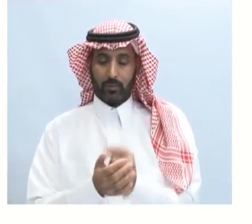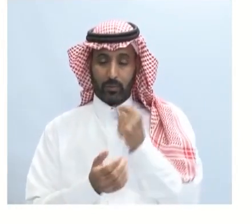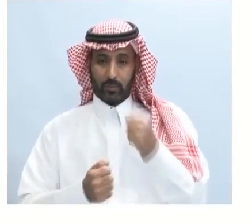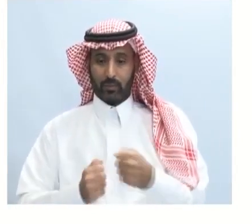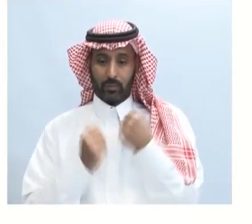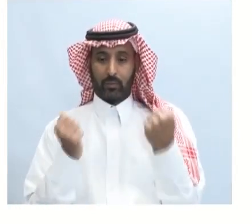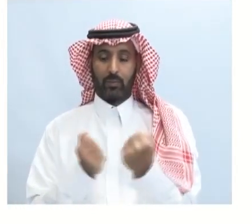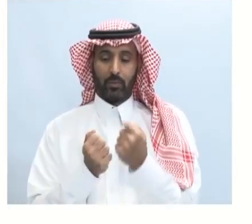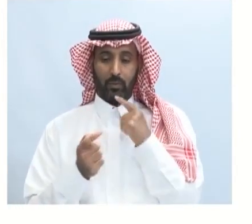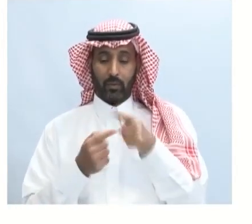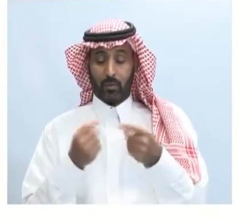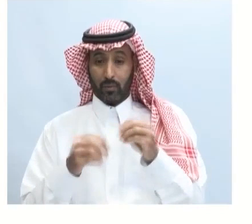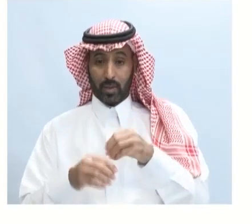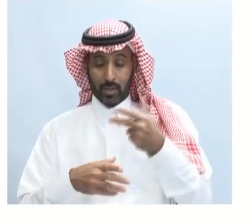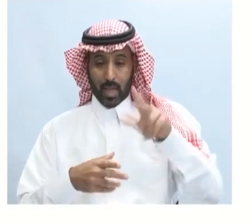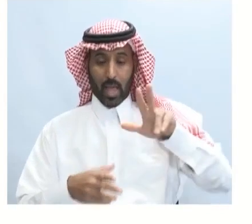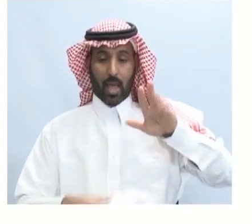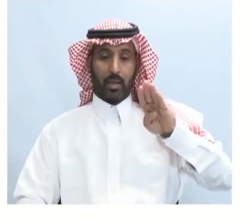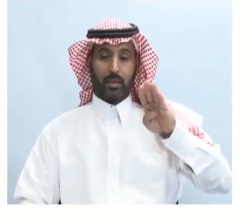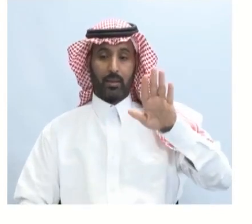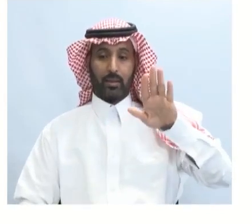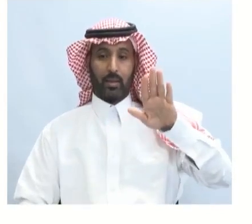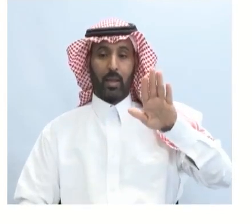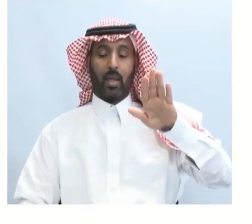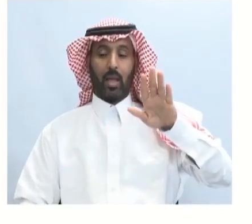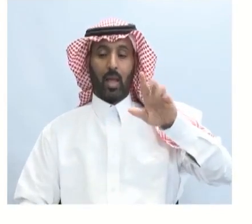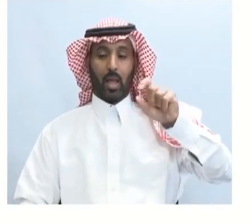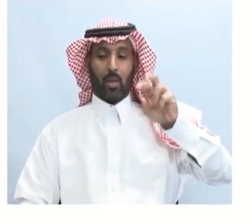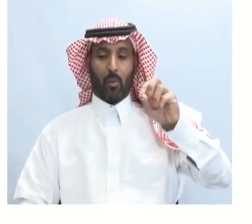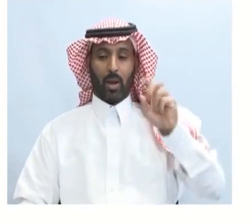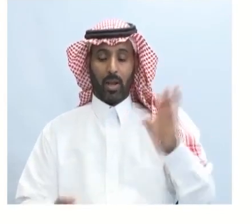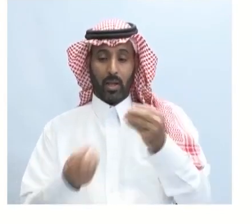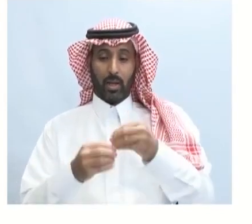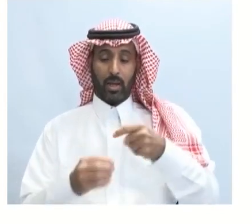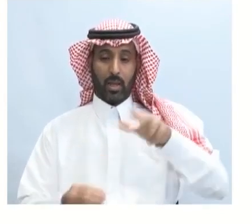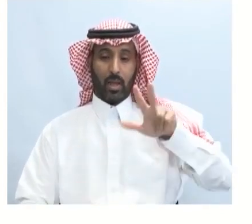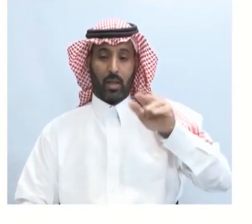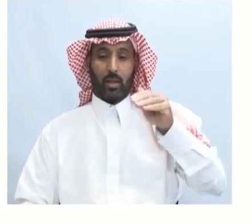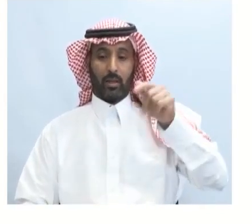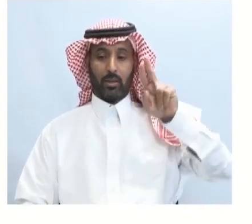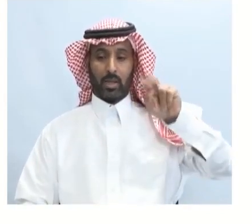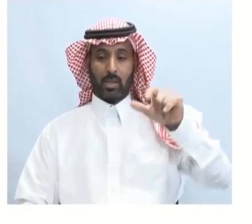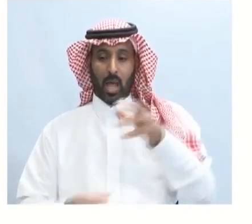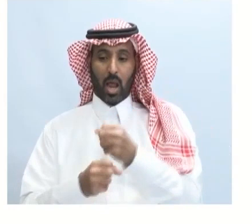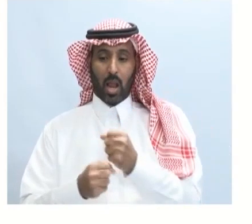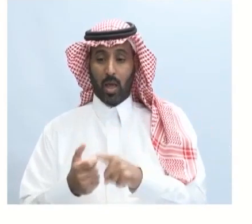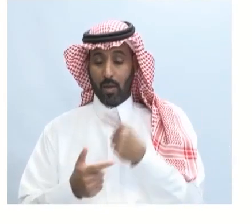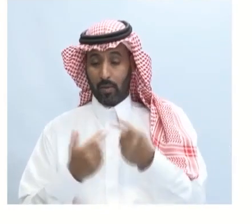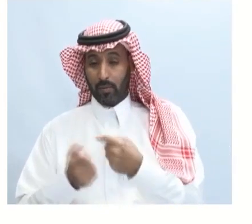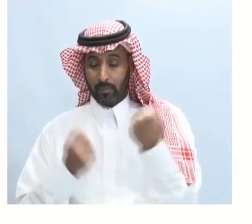وتدريبات اليوم سيكون تفاعلات الاكسده والاختزال تدريبات كذلك الكميات في واقع الحياه الهيدروكربون